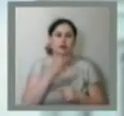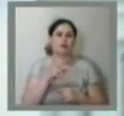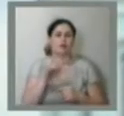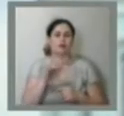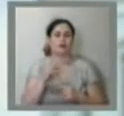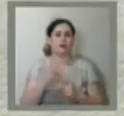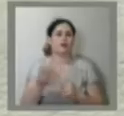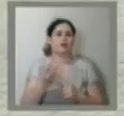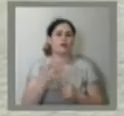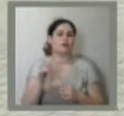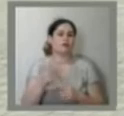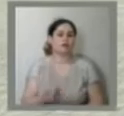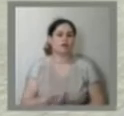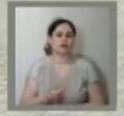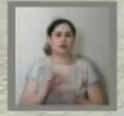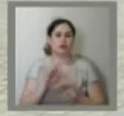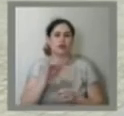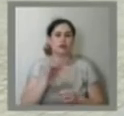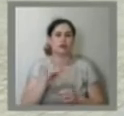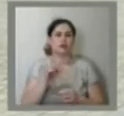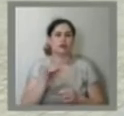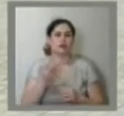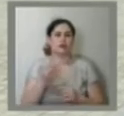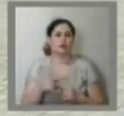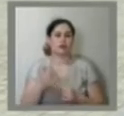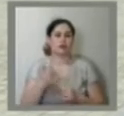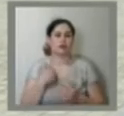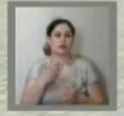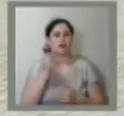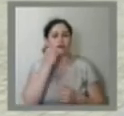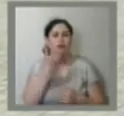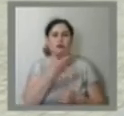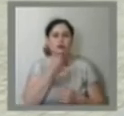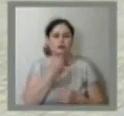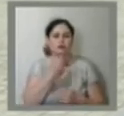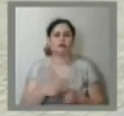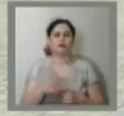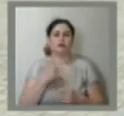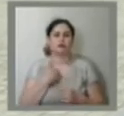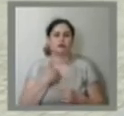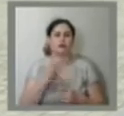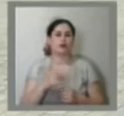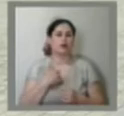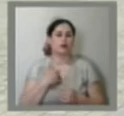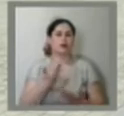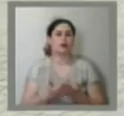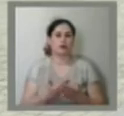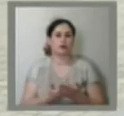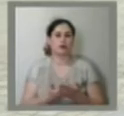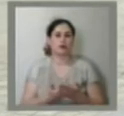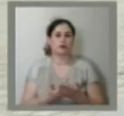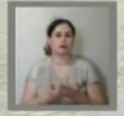все життя, говорить Яна Задорожня. Бабусі з дідусею для нас приклад.